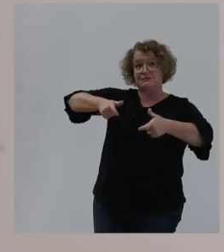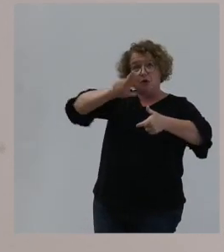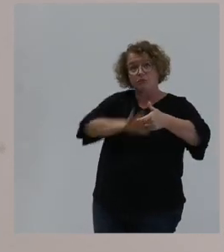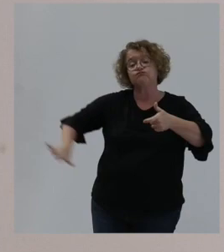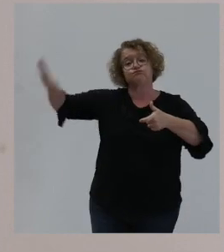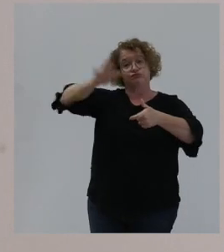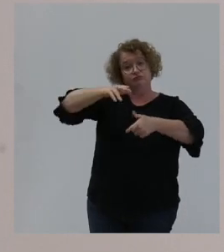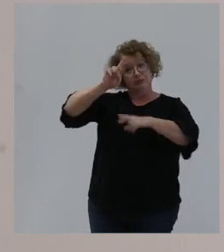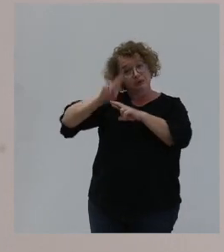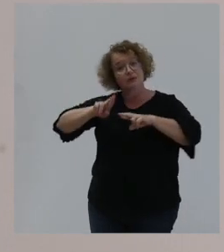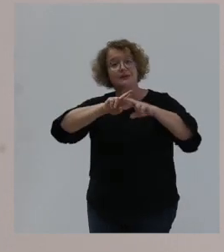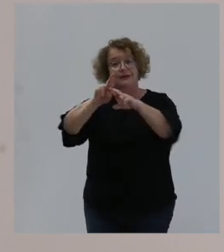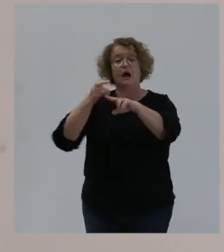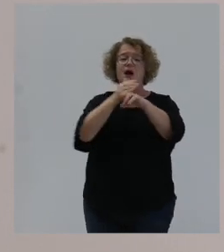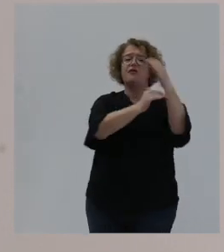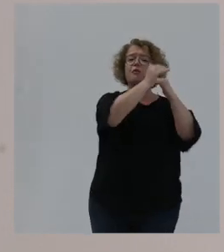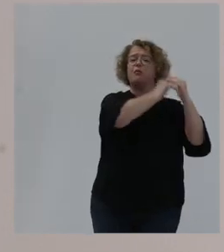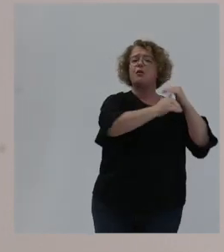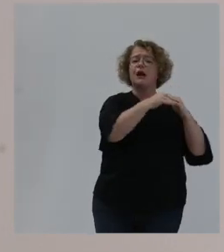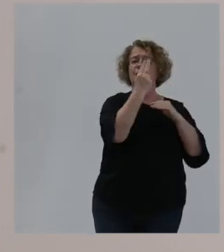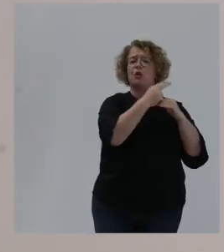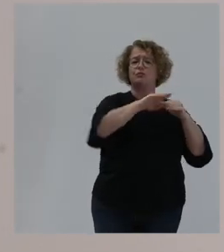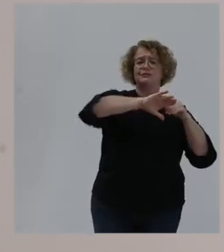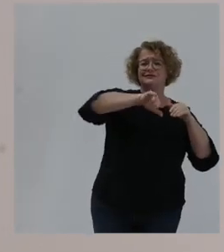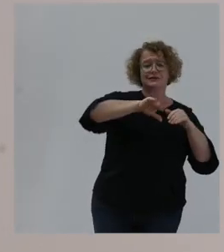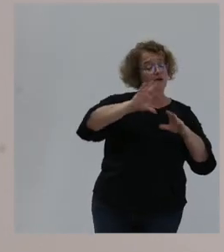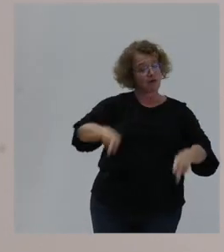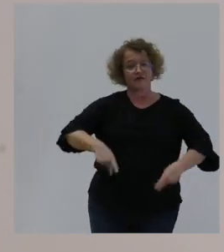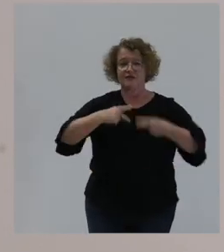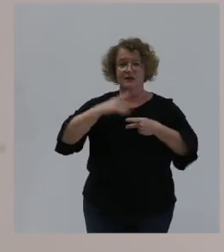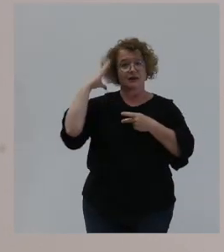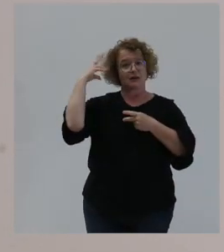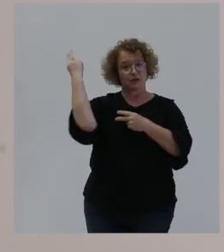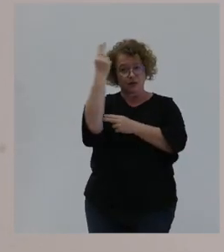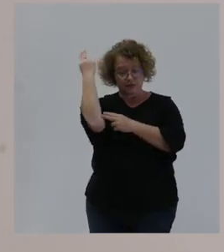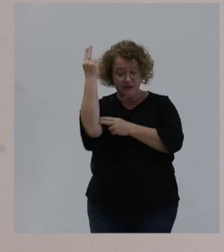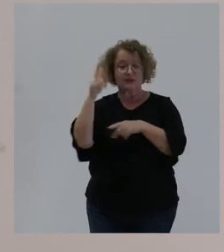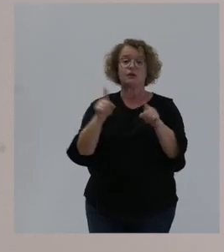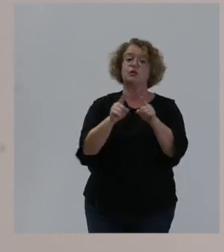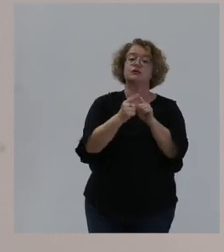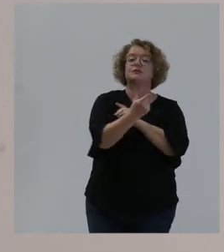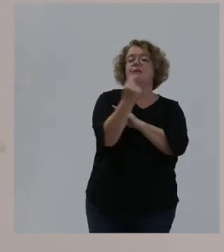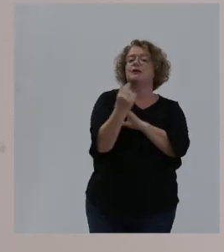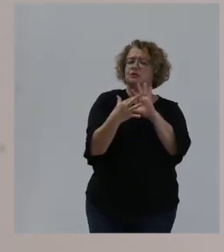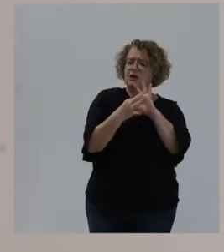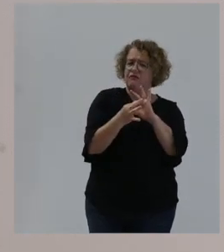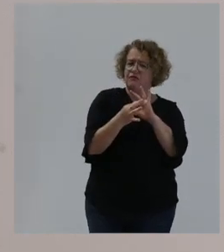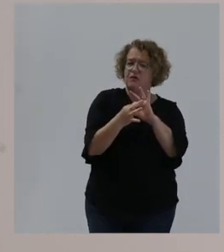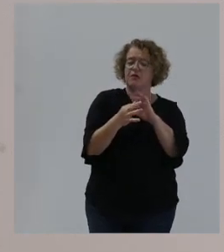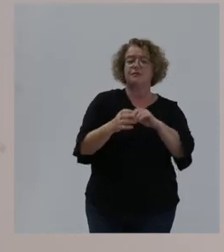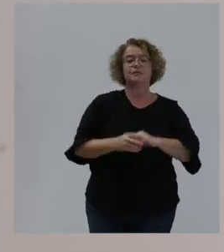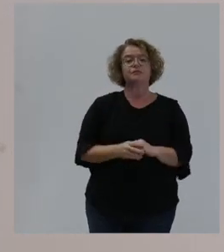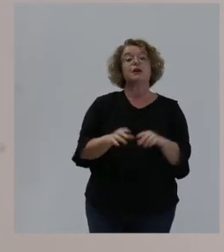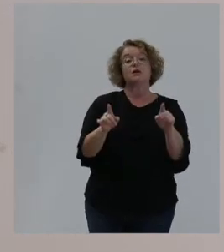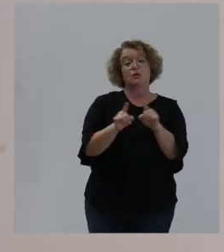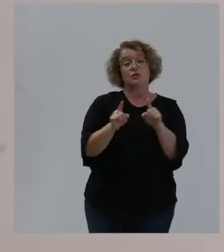pris en compte par l'opération Campus, en passant par la vie universitaire et la consolidation de nos partenariats, et,